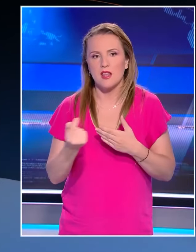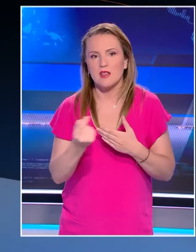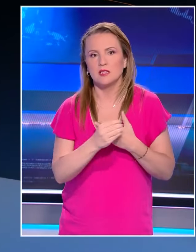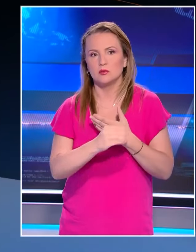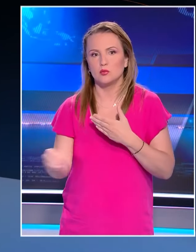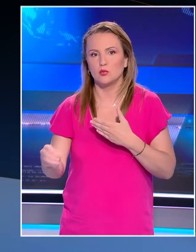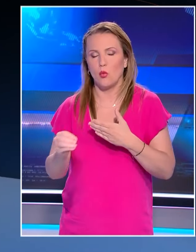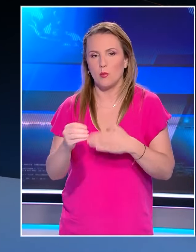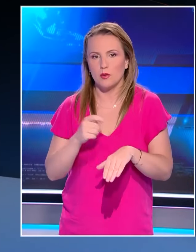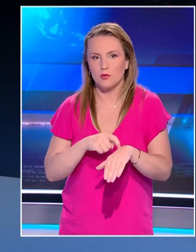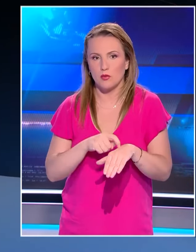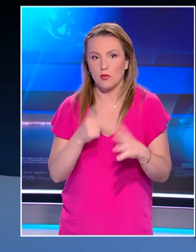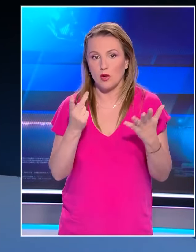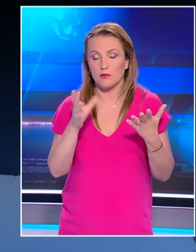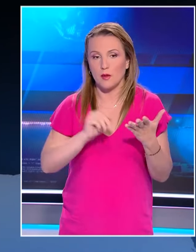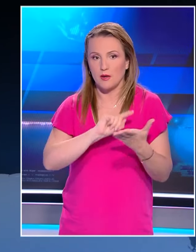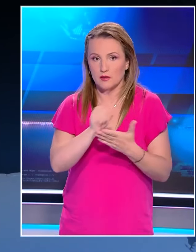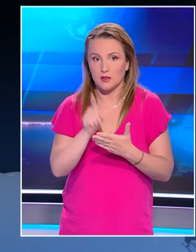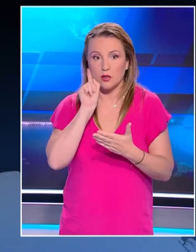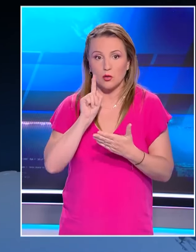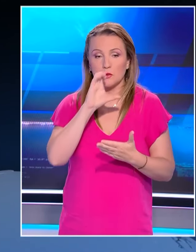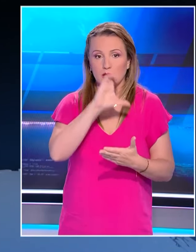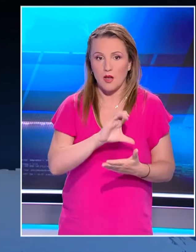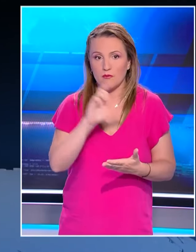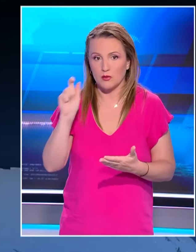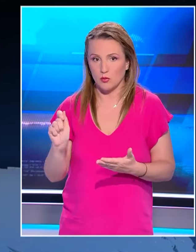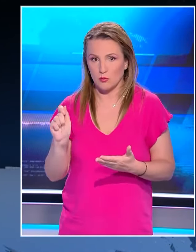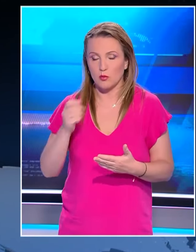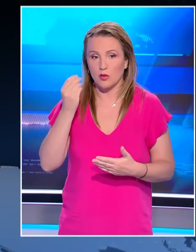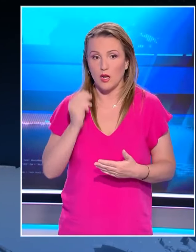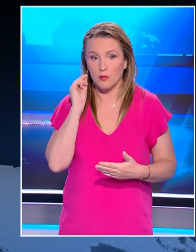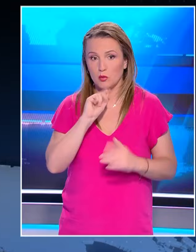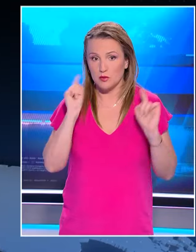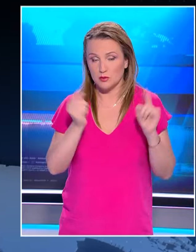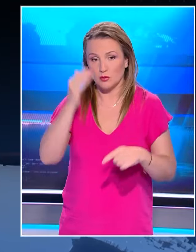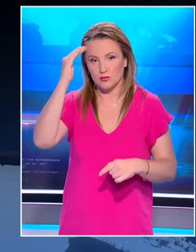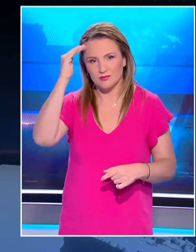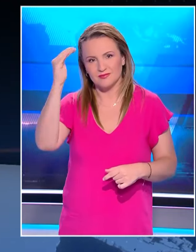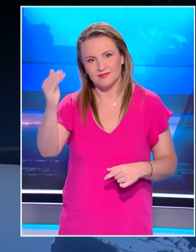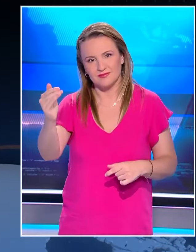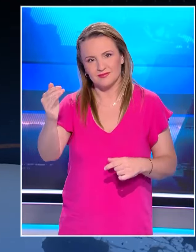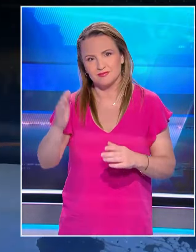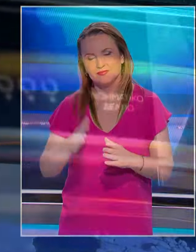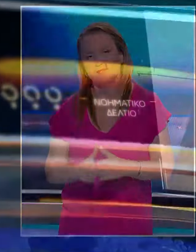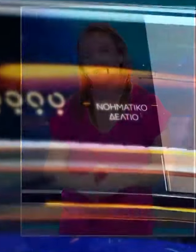ημέρας στο κεντρικό δελτίο του Open στις 7 παρατέταρτο με την Εύα Τονοπούλου. Καλό απόγευμα σε όλους.